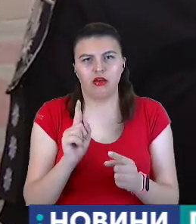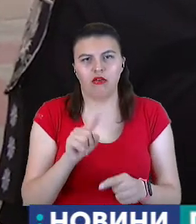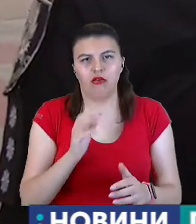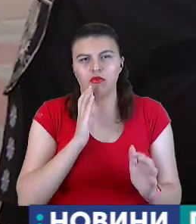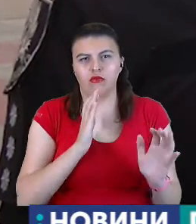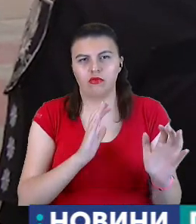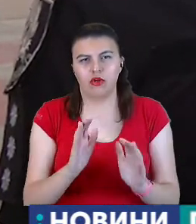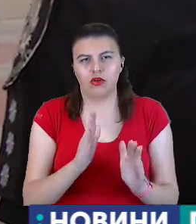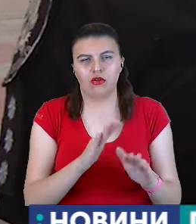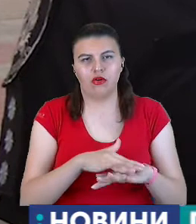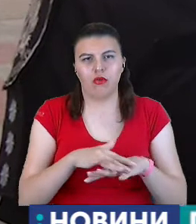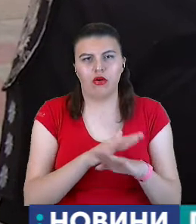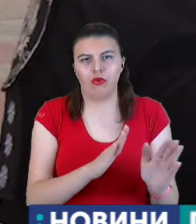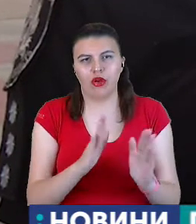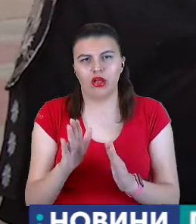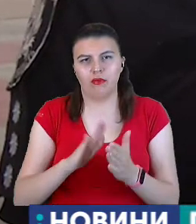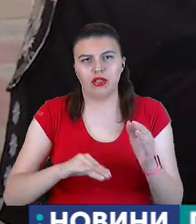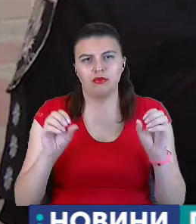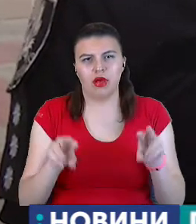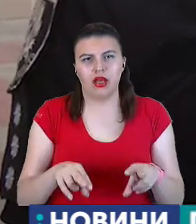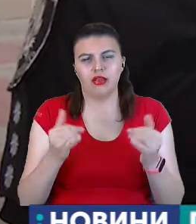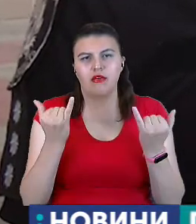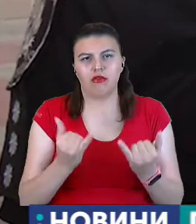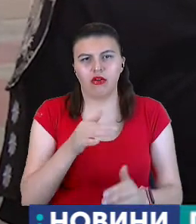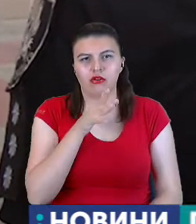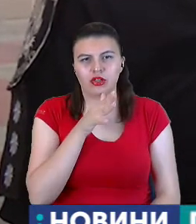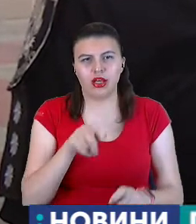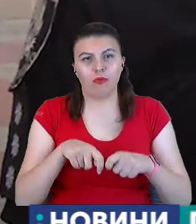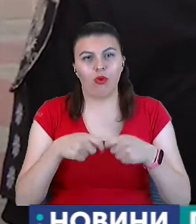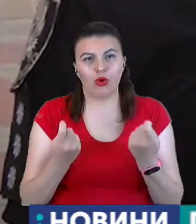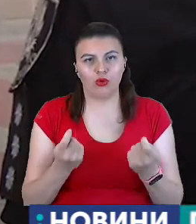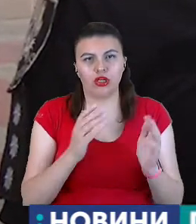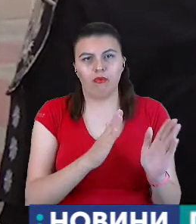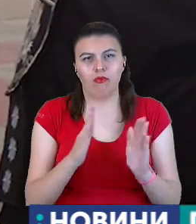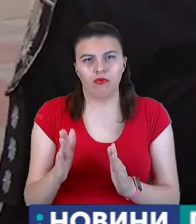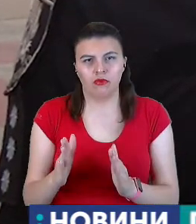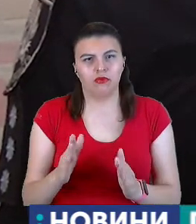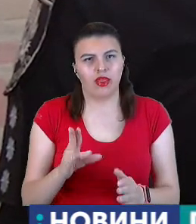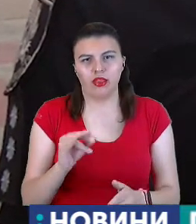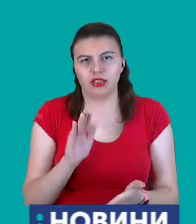громадського порядку та безпеки. На даний час порушень правопорядку не зафіксовано.